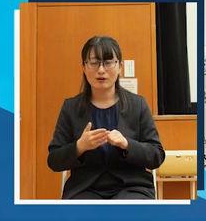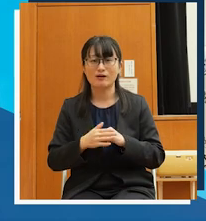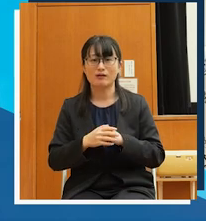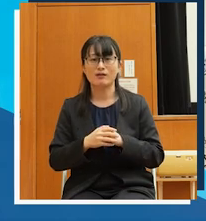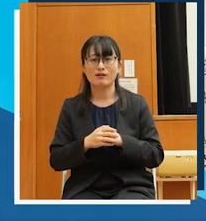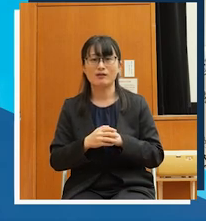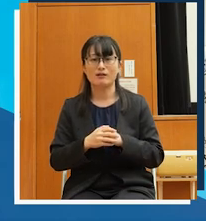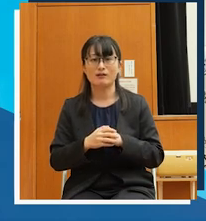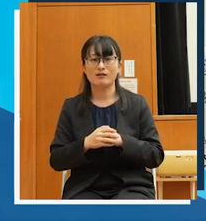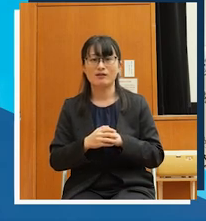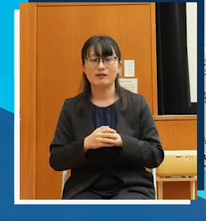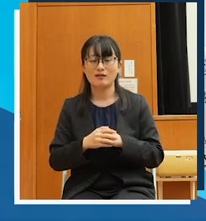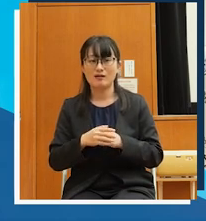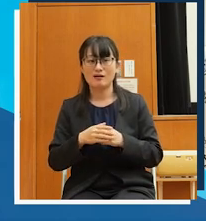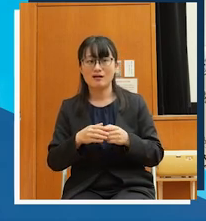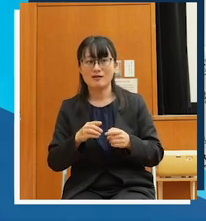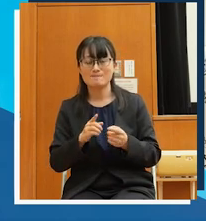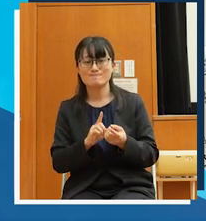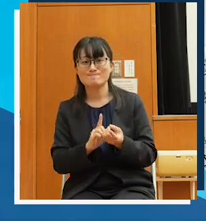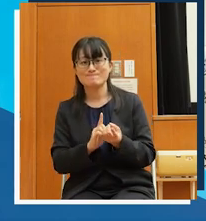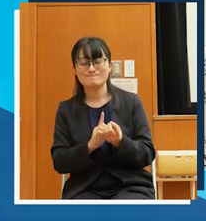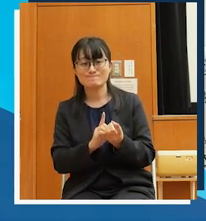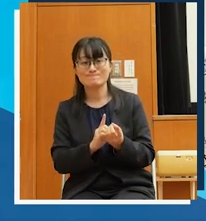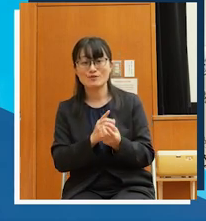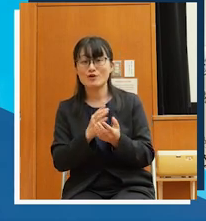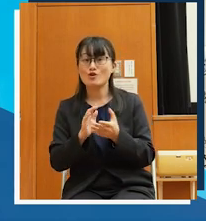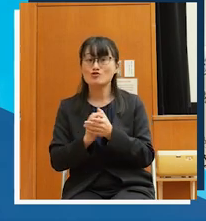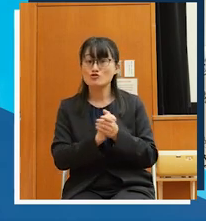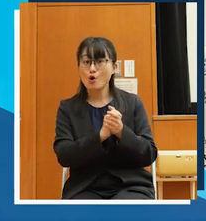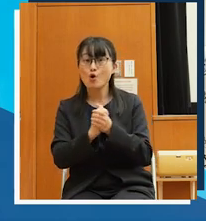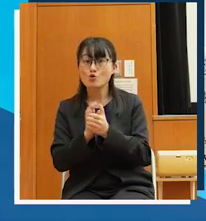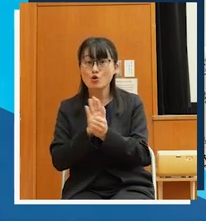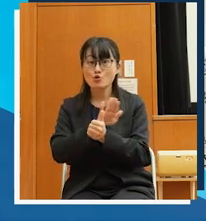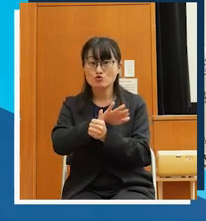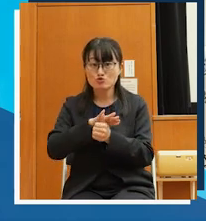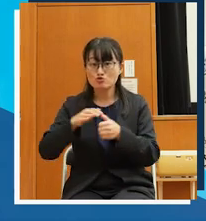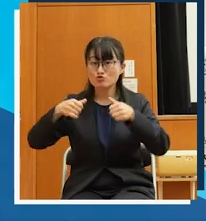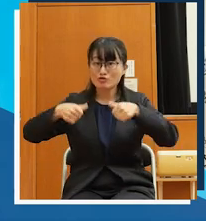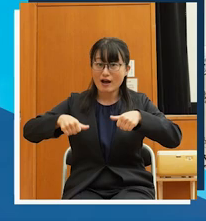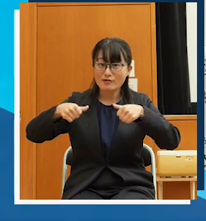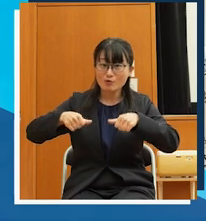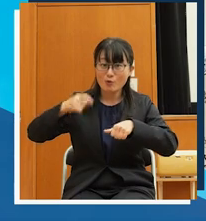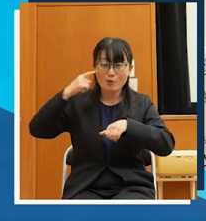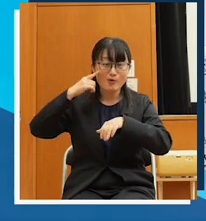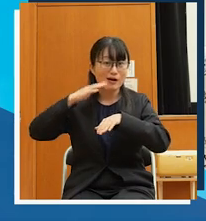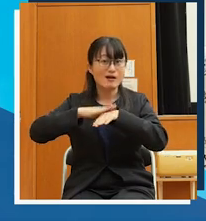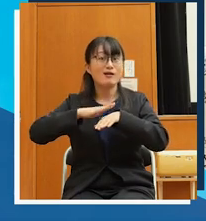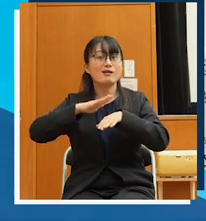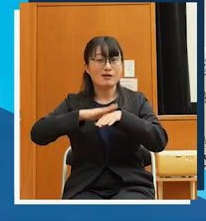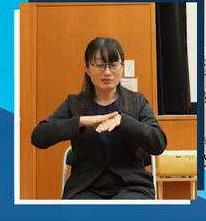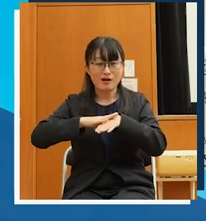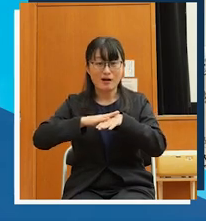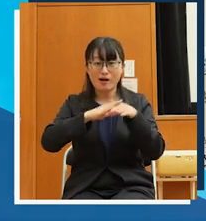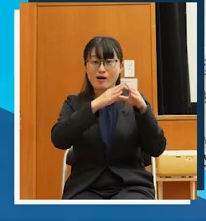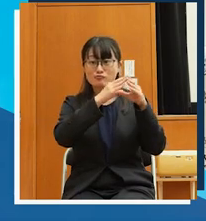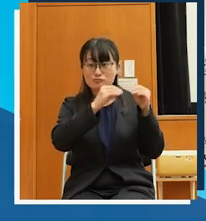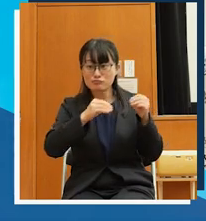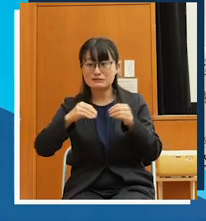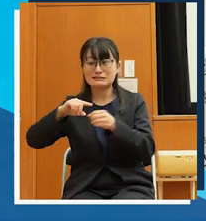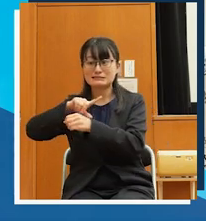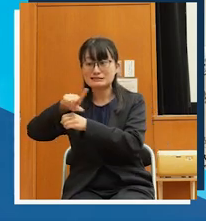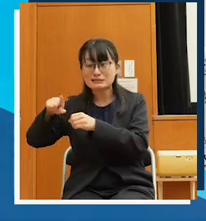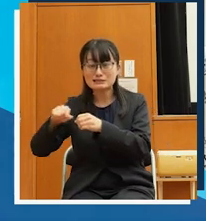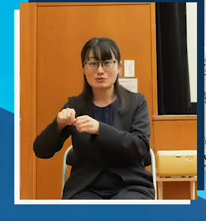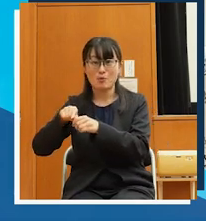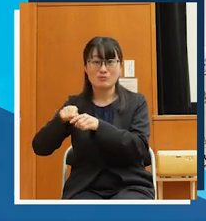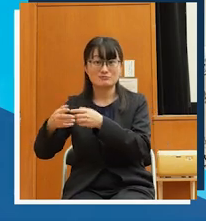協力の関係にある国と地方公共団体のああり方として認められ